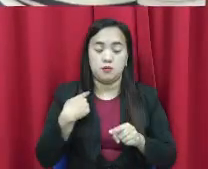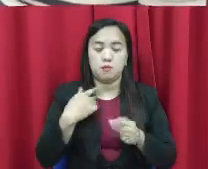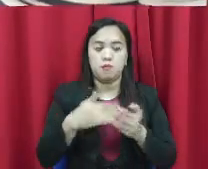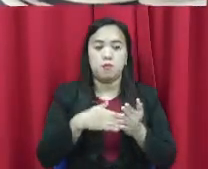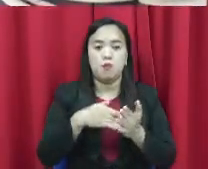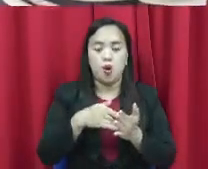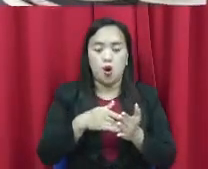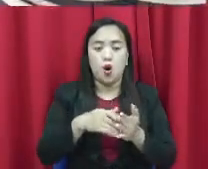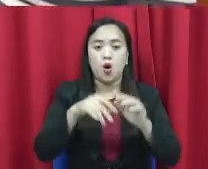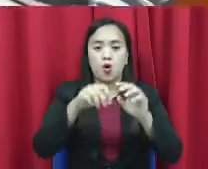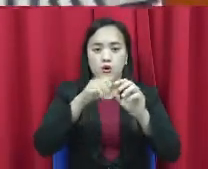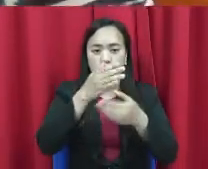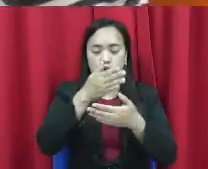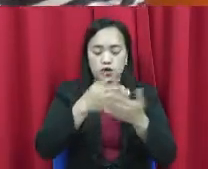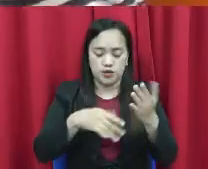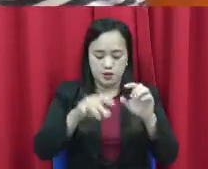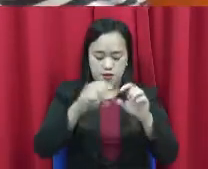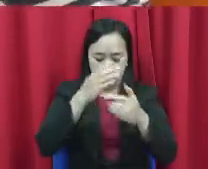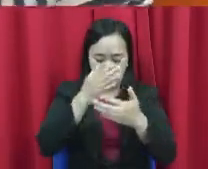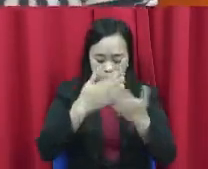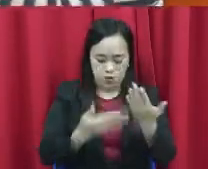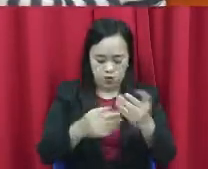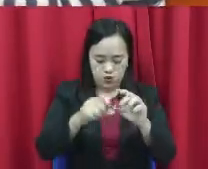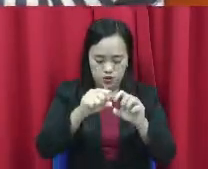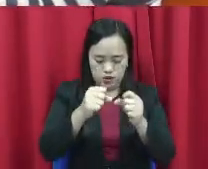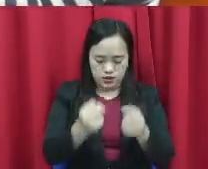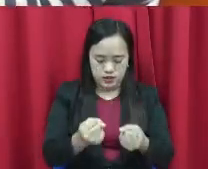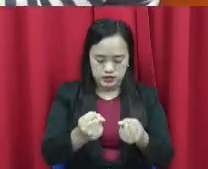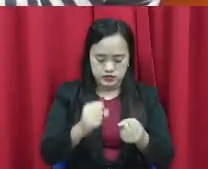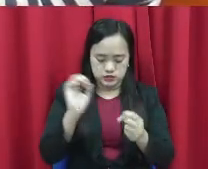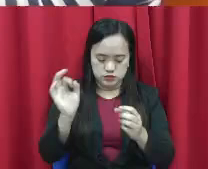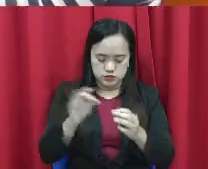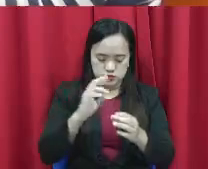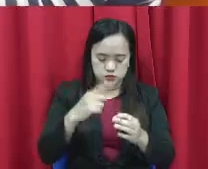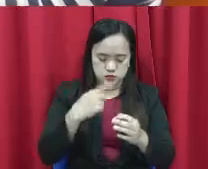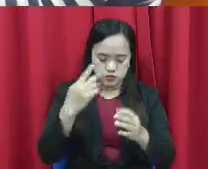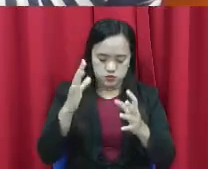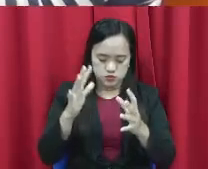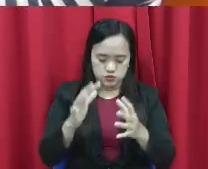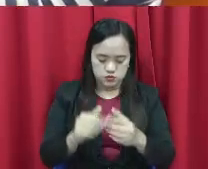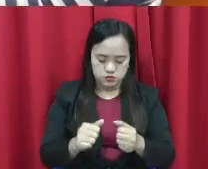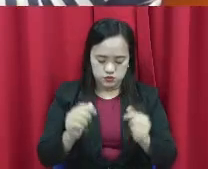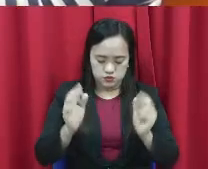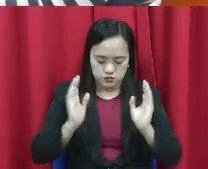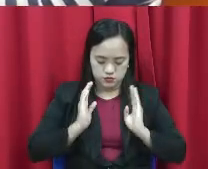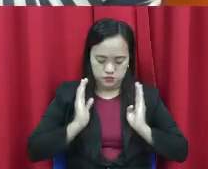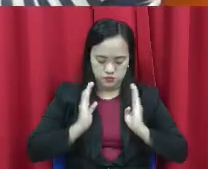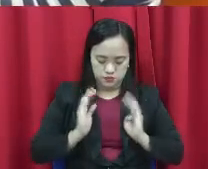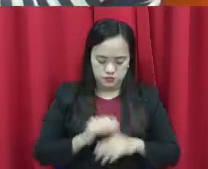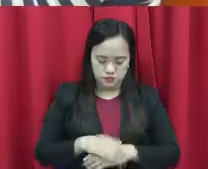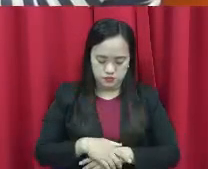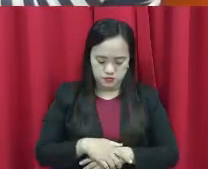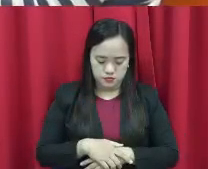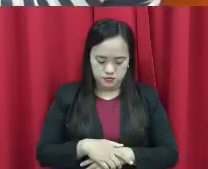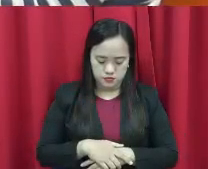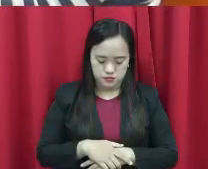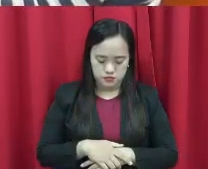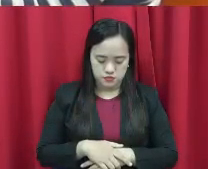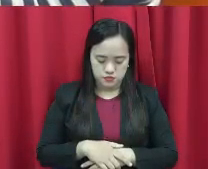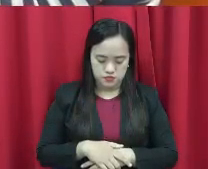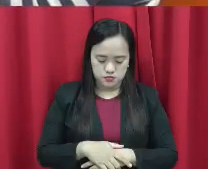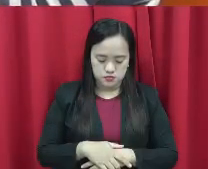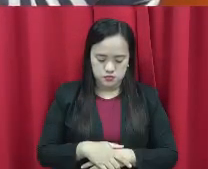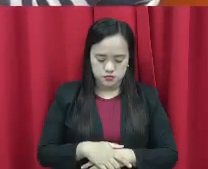ang laman ng ating puso at ang ating Spirit ay laging oh naaapi na ako lagi na lang ako nandito sa bahay ako na lang lahat